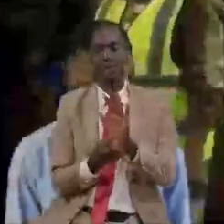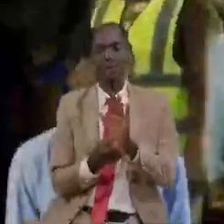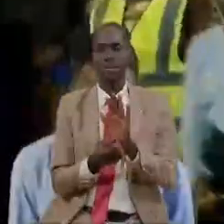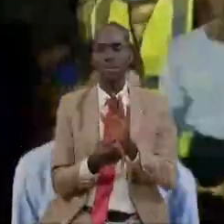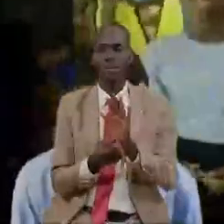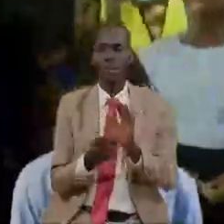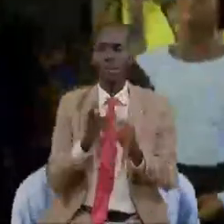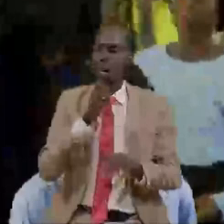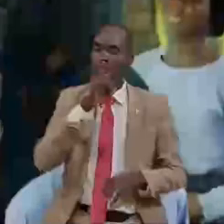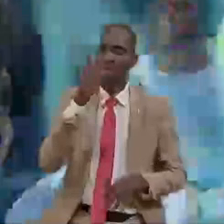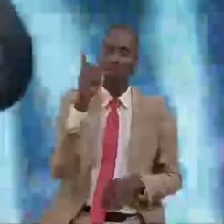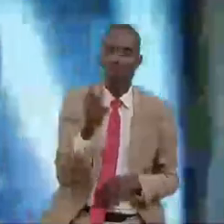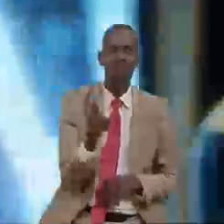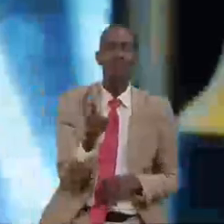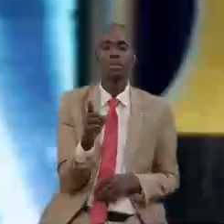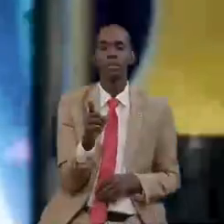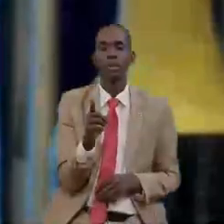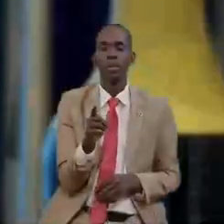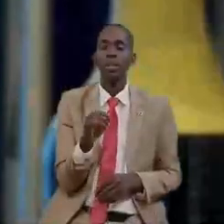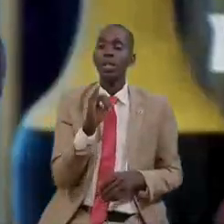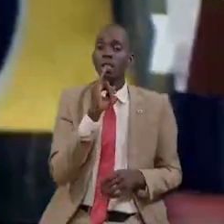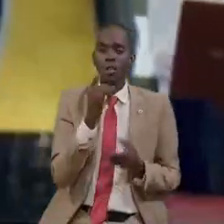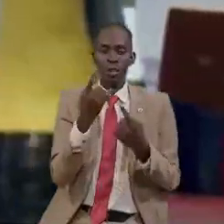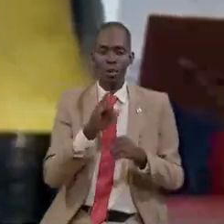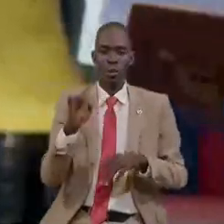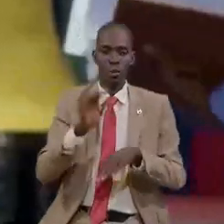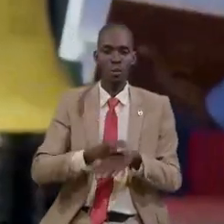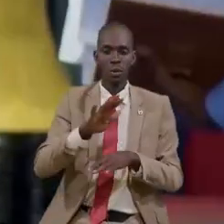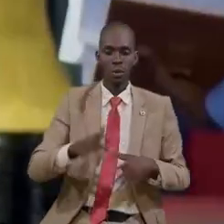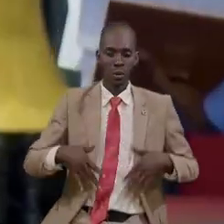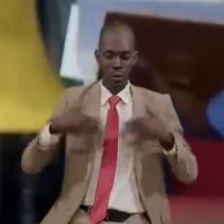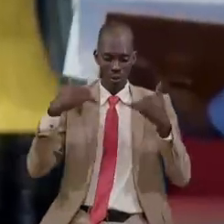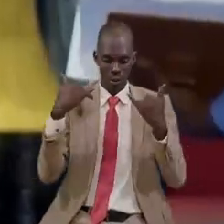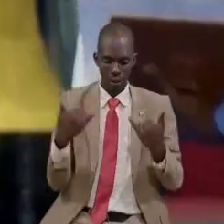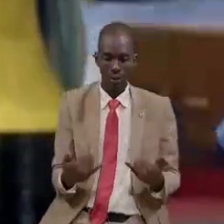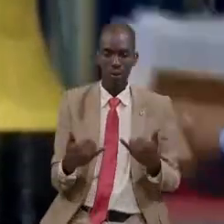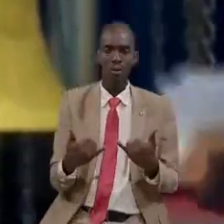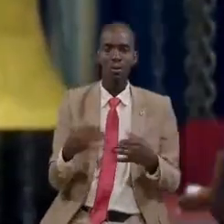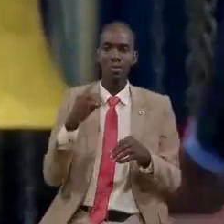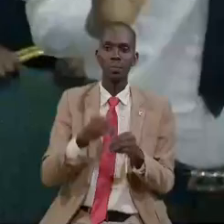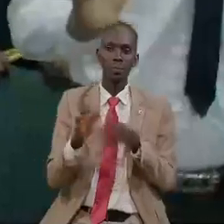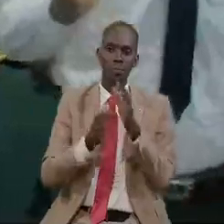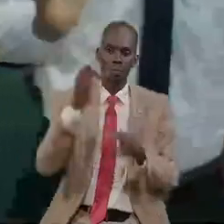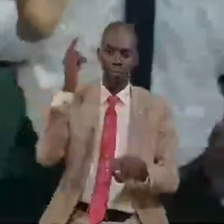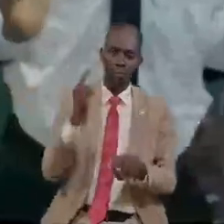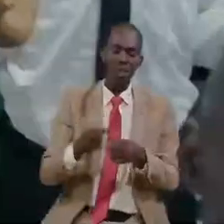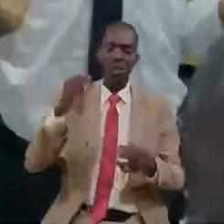L'assurance. Cela viendra sur vous maintenant au nom de